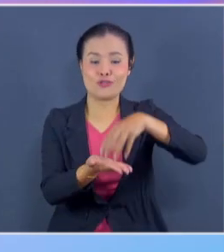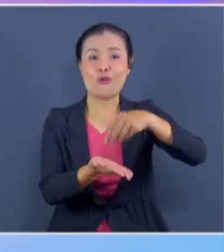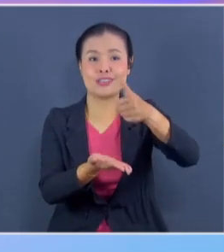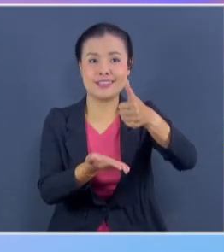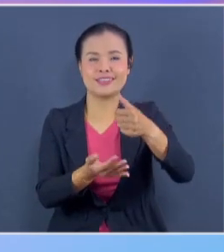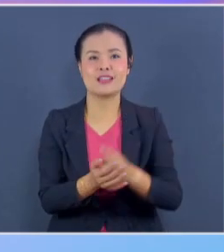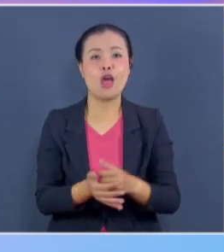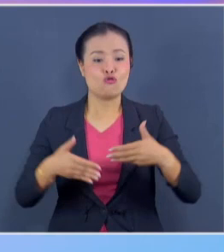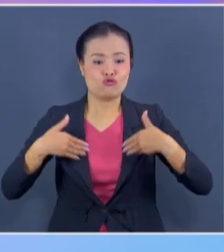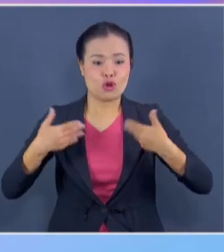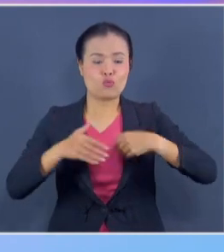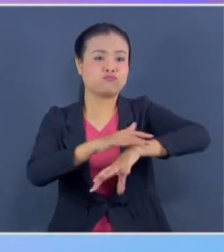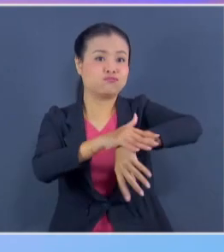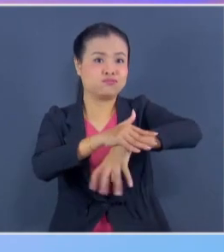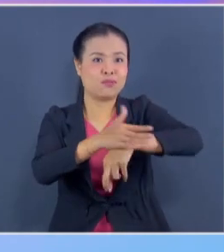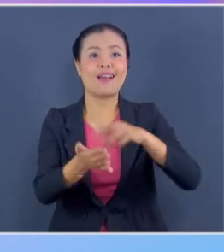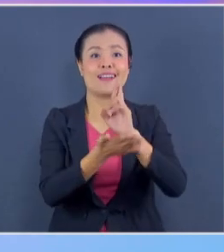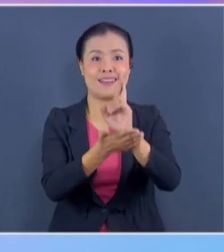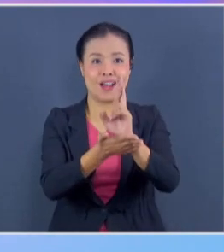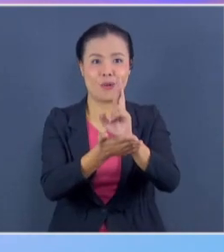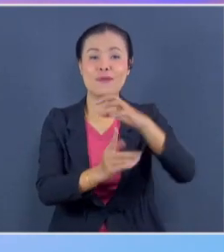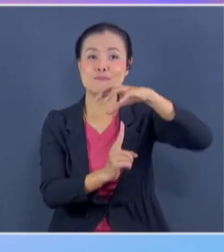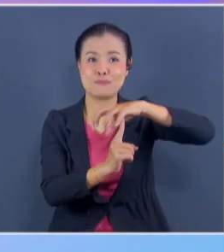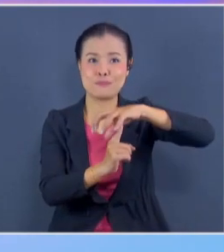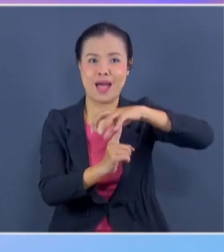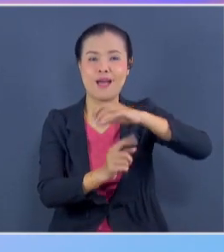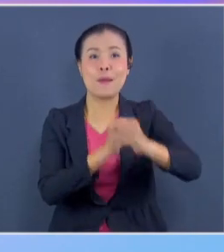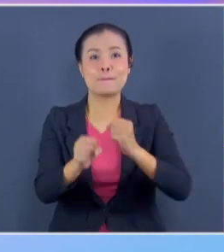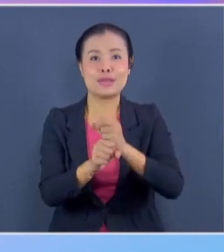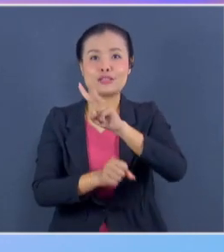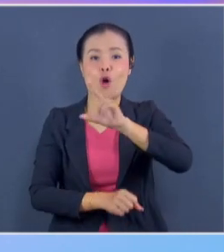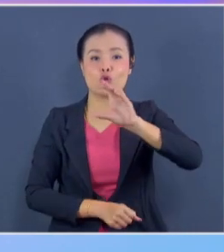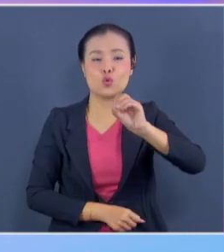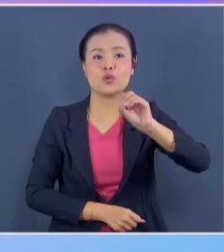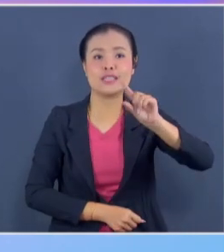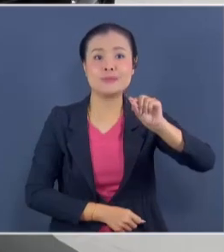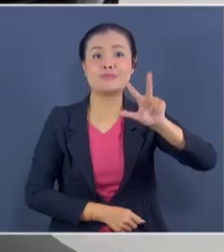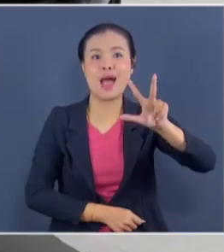ค่ะที่ได้ร่วมสนุกชิงรางวัลในงานโมโน29พัทยาเขาดาว2023ที่ผ่านมาแล้วค่ะ